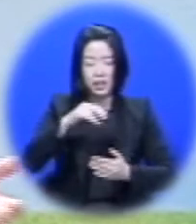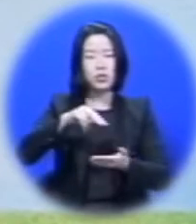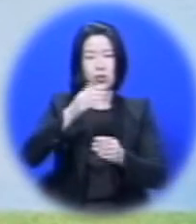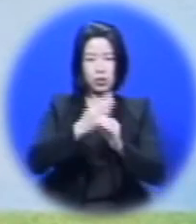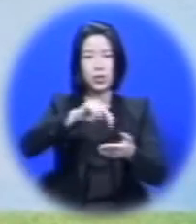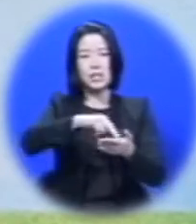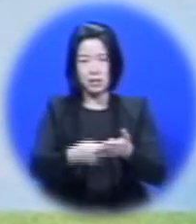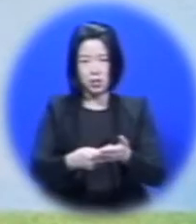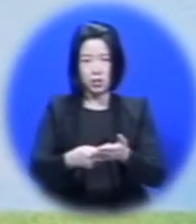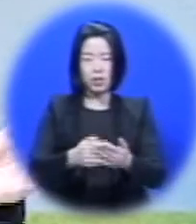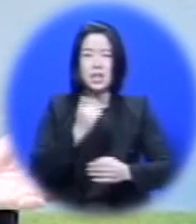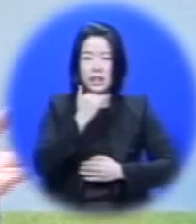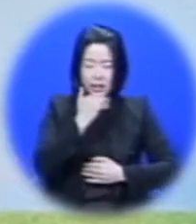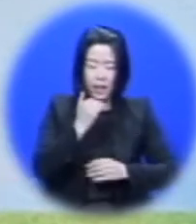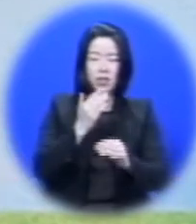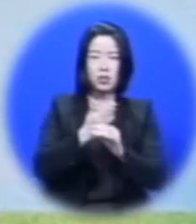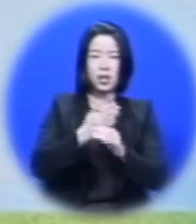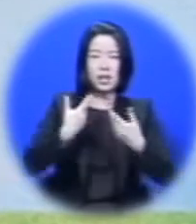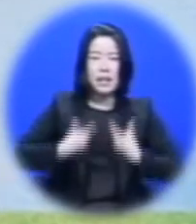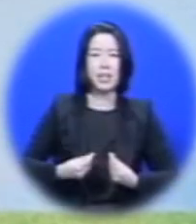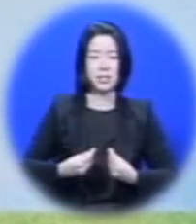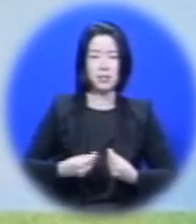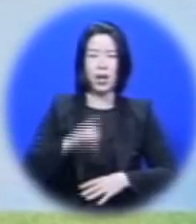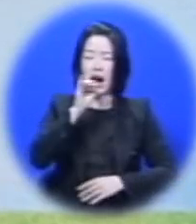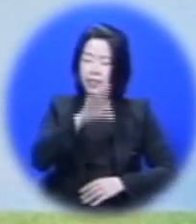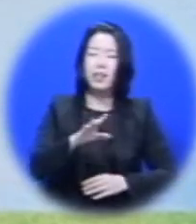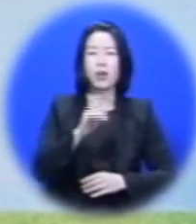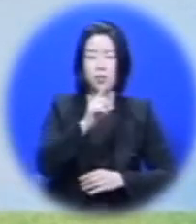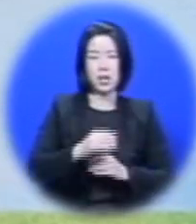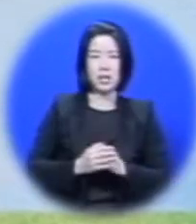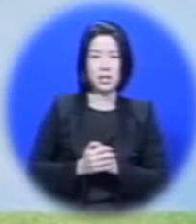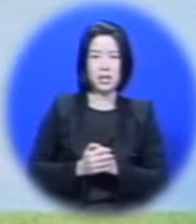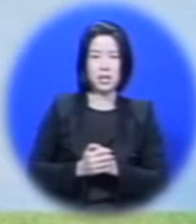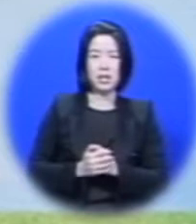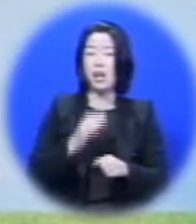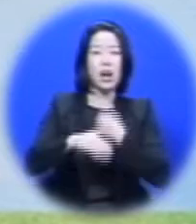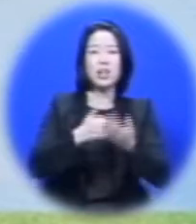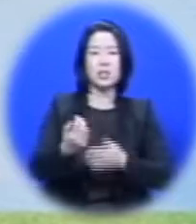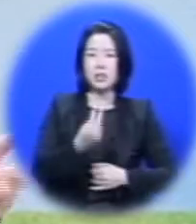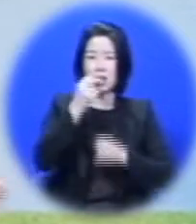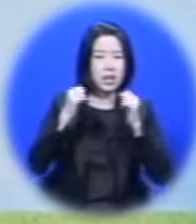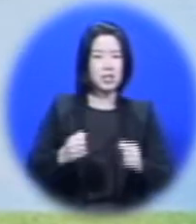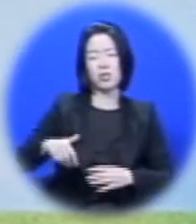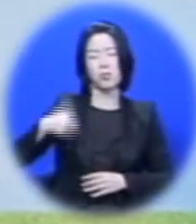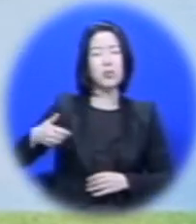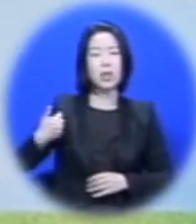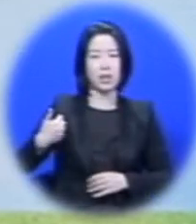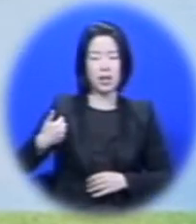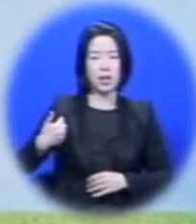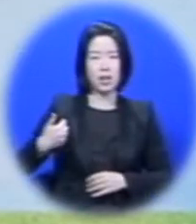거예요. 기다리다가 낙심해버리는 거예요. 안 된다는 거예요. 하나님은 살아계신 걸 모르겠다는